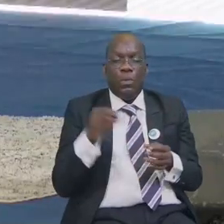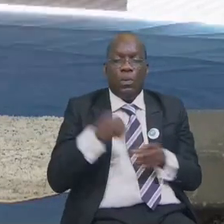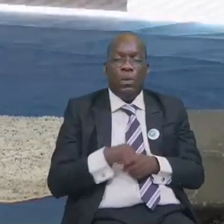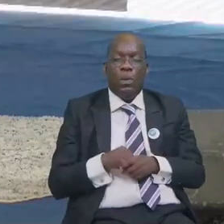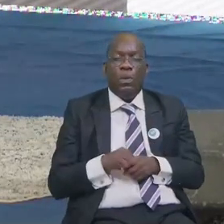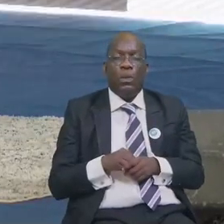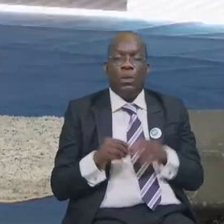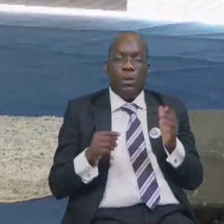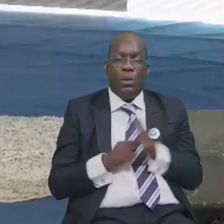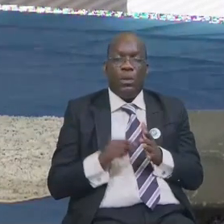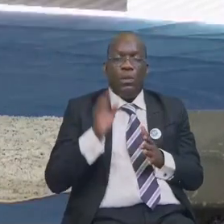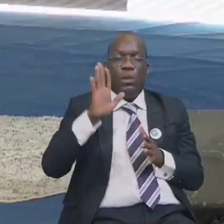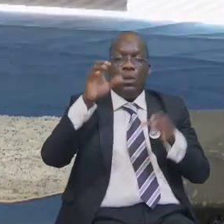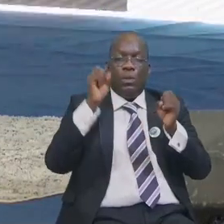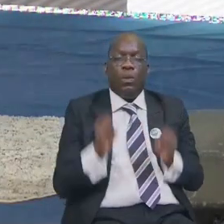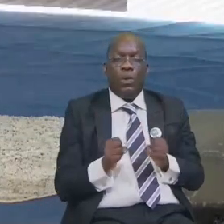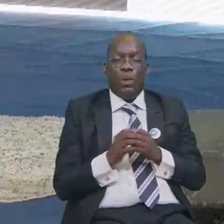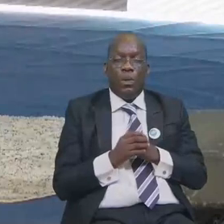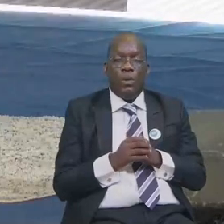dans cette force.